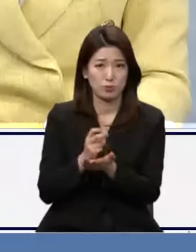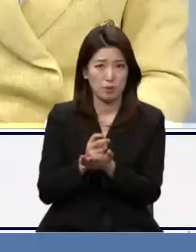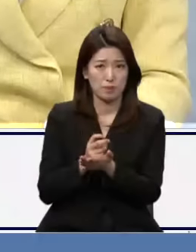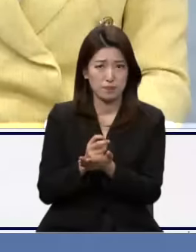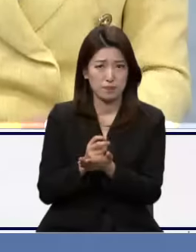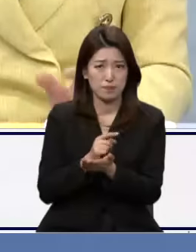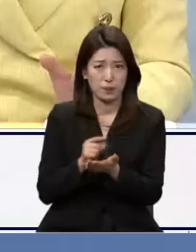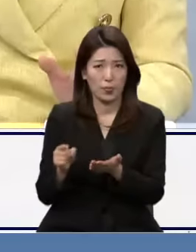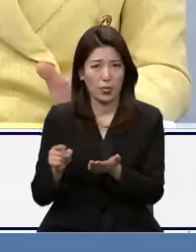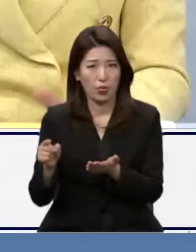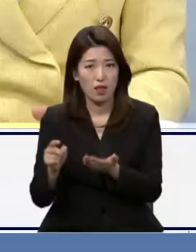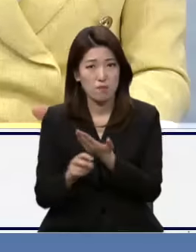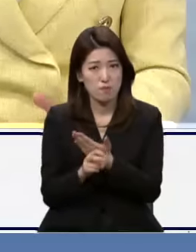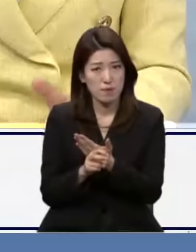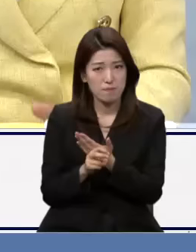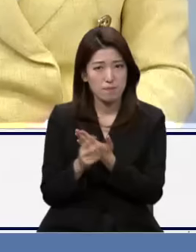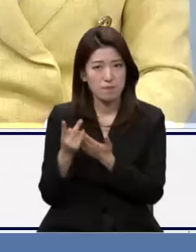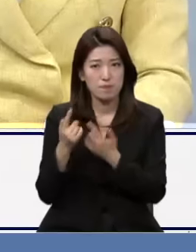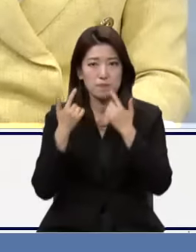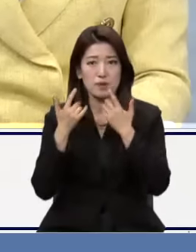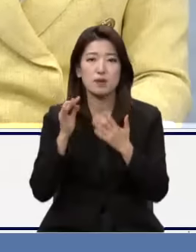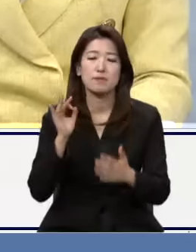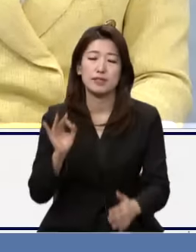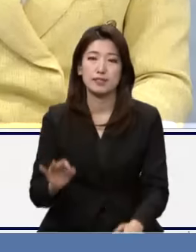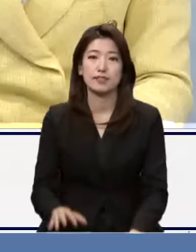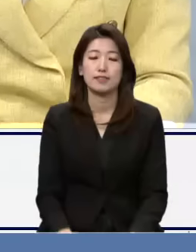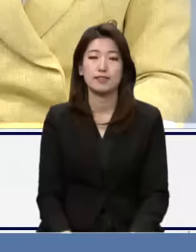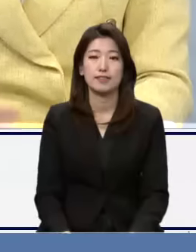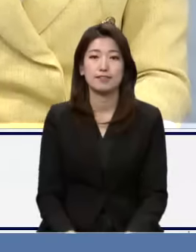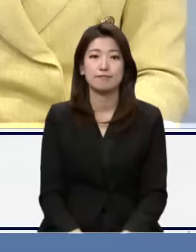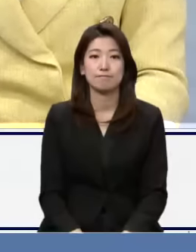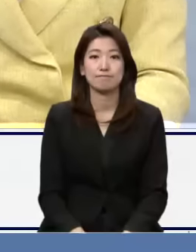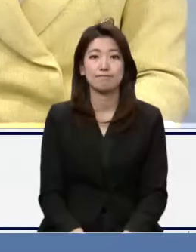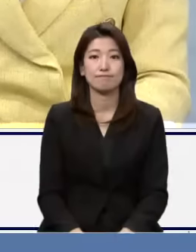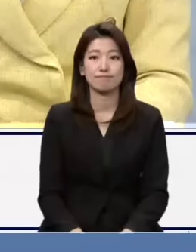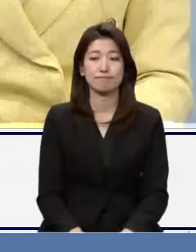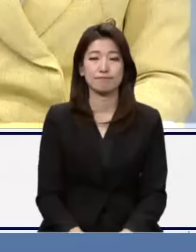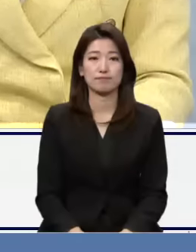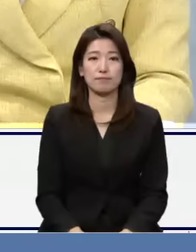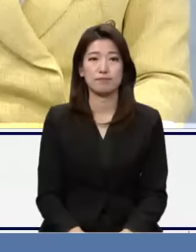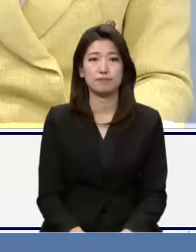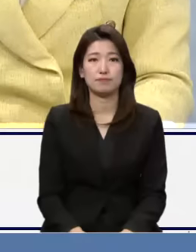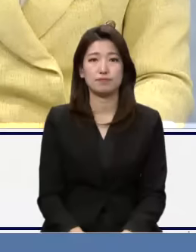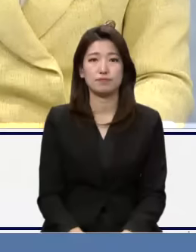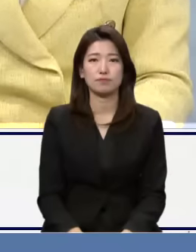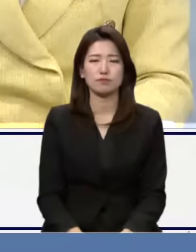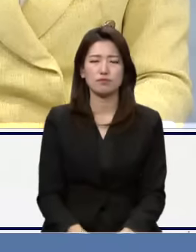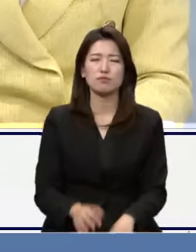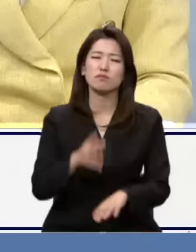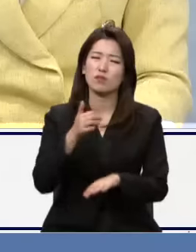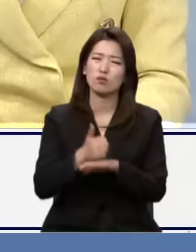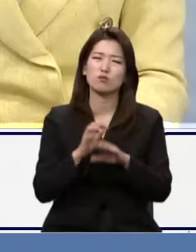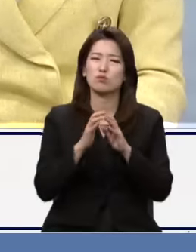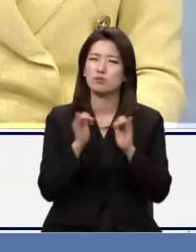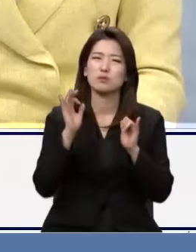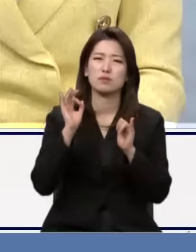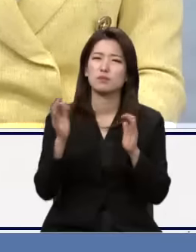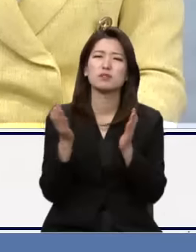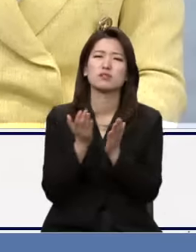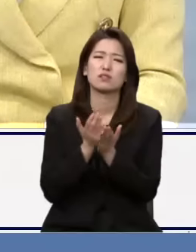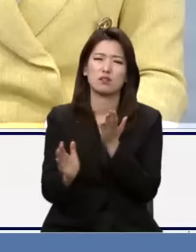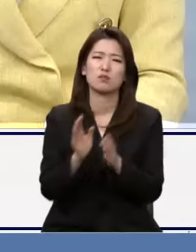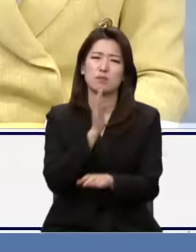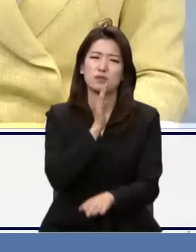말씀드렸는데 뭐 일단 불법이냐 합법이냐 사실이이 부분을 떠나더라도 국민적인 눈높이에 맞지 않는다는 부분을